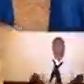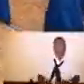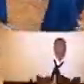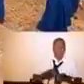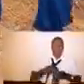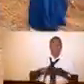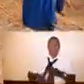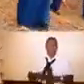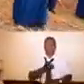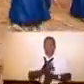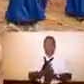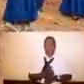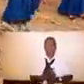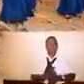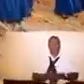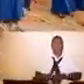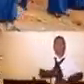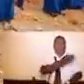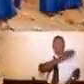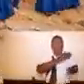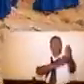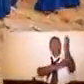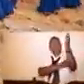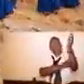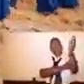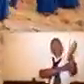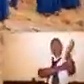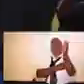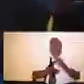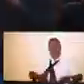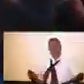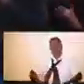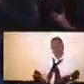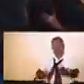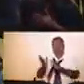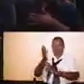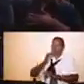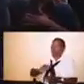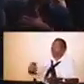mweo wanji Waba Mubito yenu Ufayowe